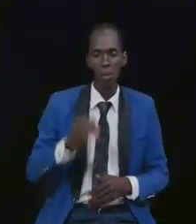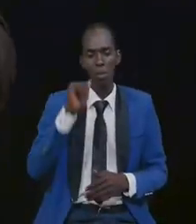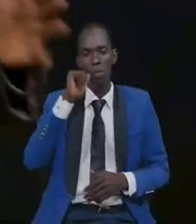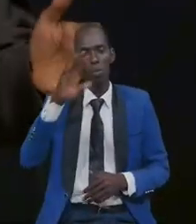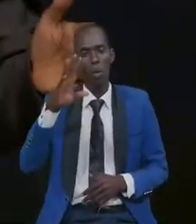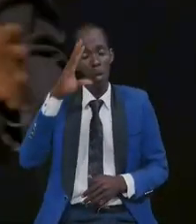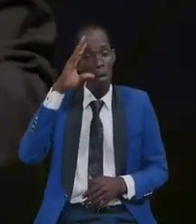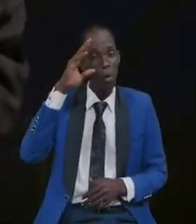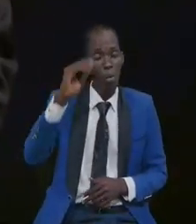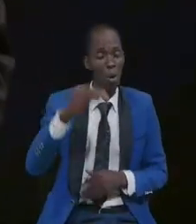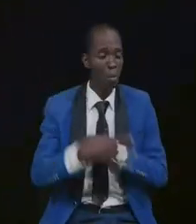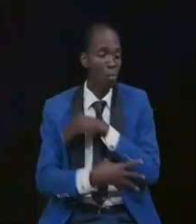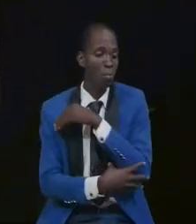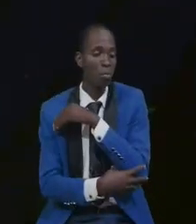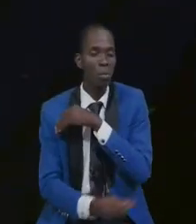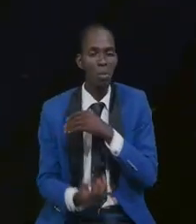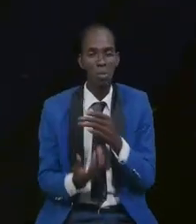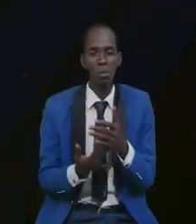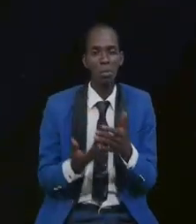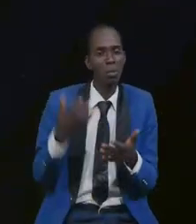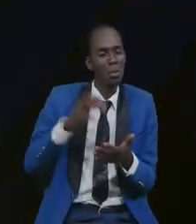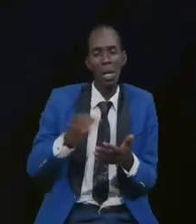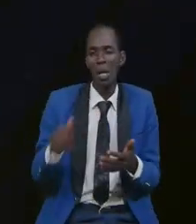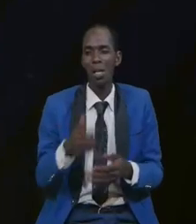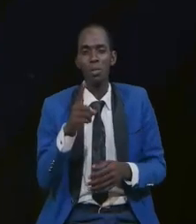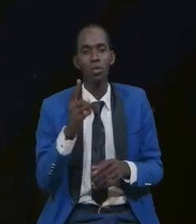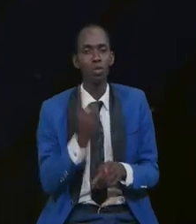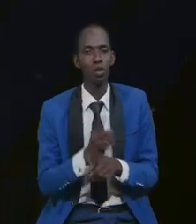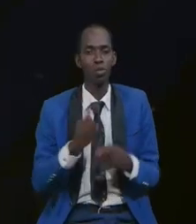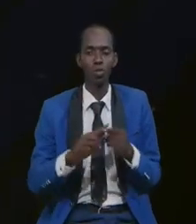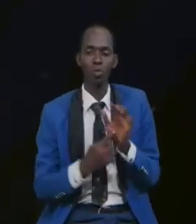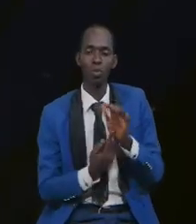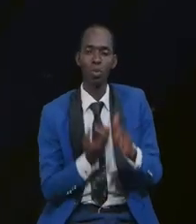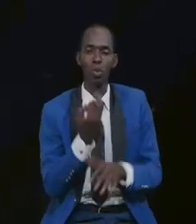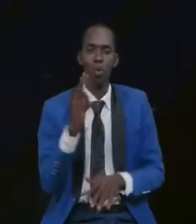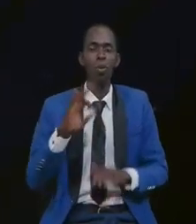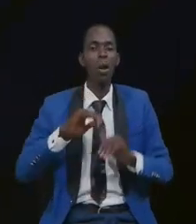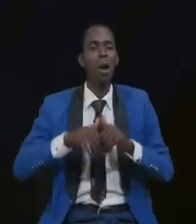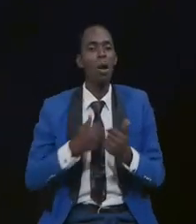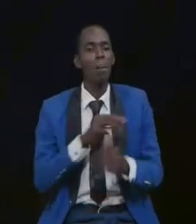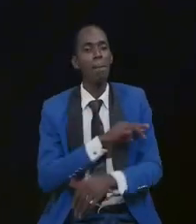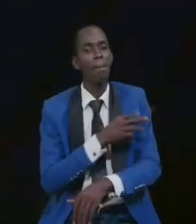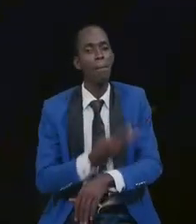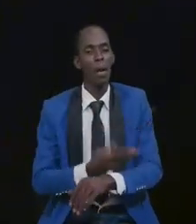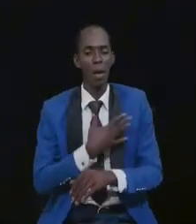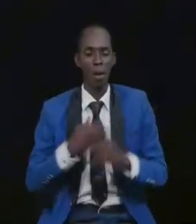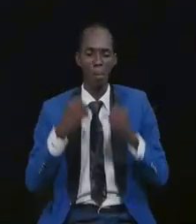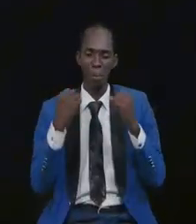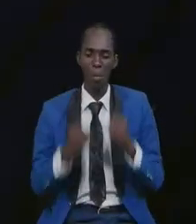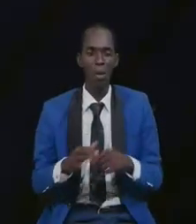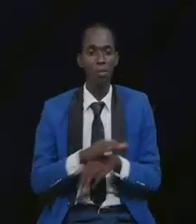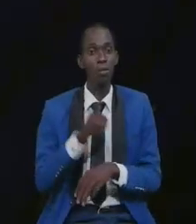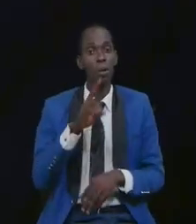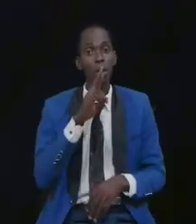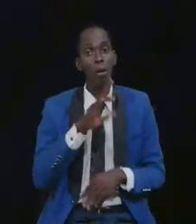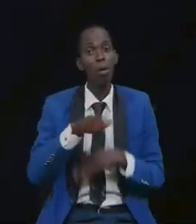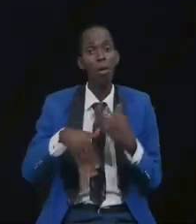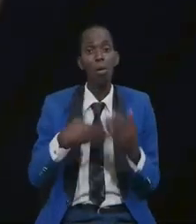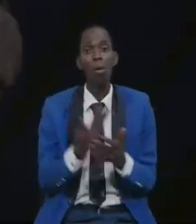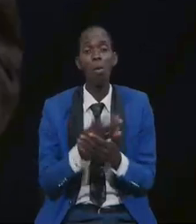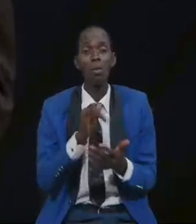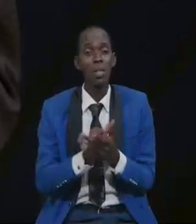femme. Grand comme petit, les riches comme les pauvres, tu veux démontrer combien tu es grand, tu es puissant. Toutes ces iniquités, tu